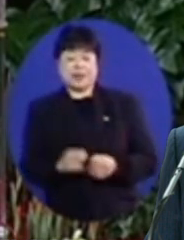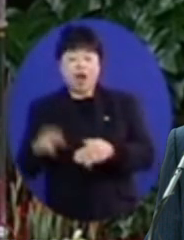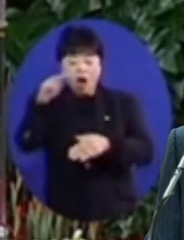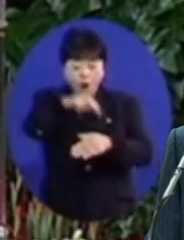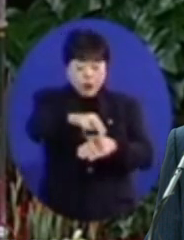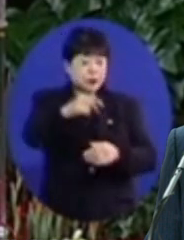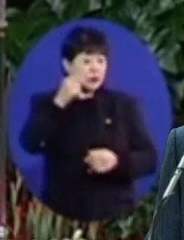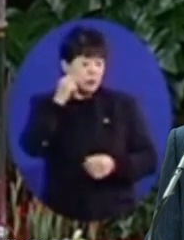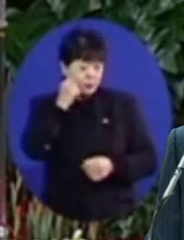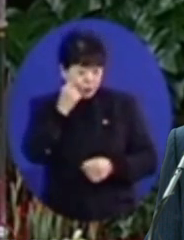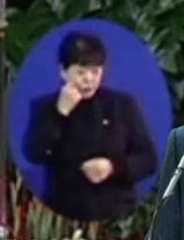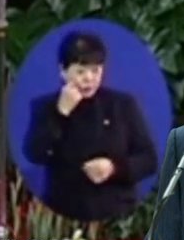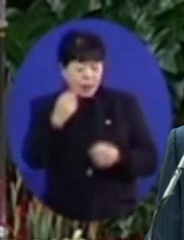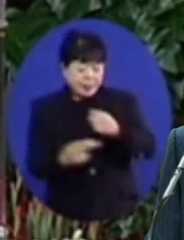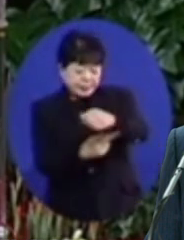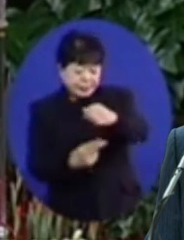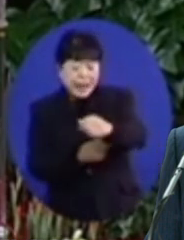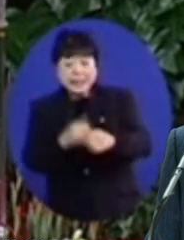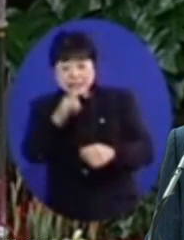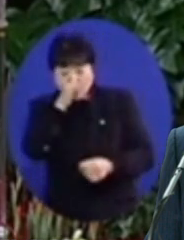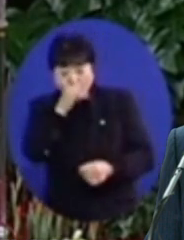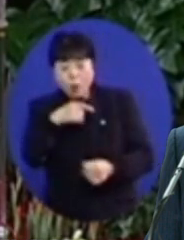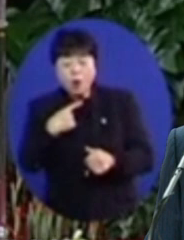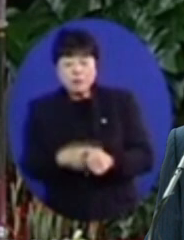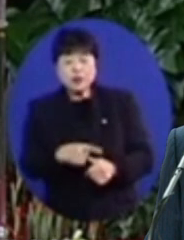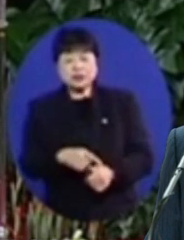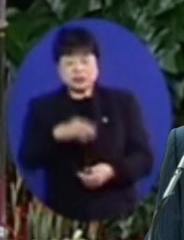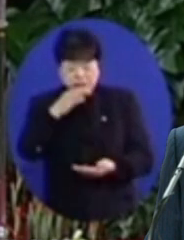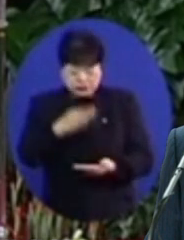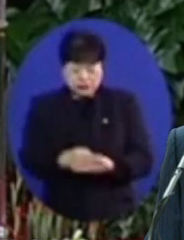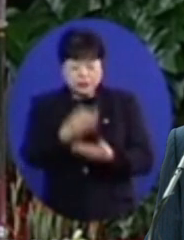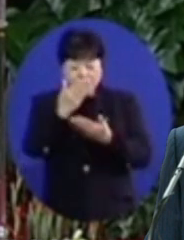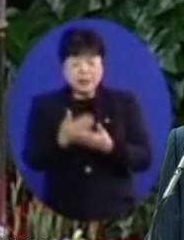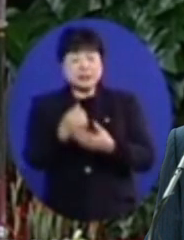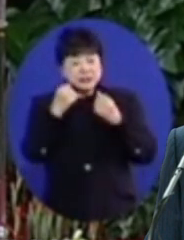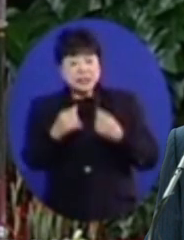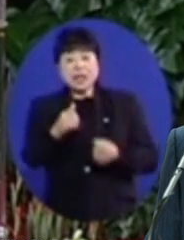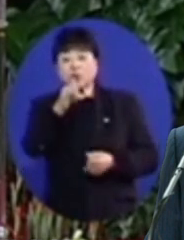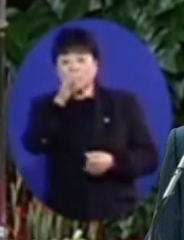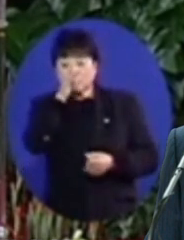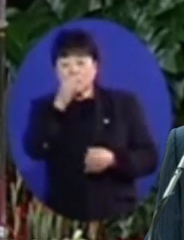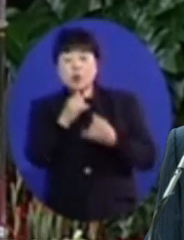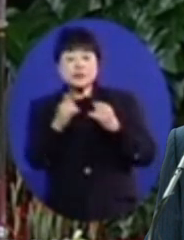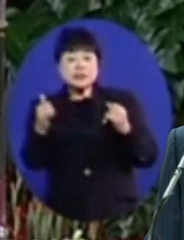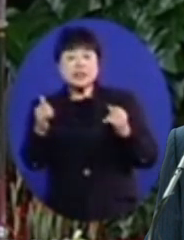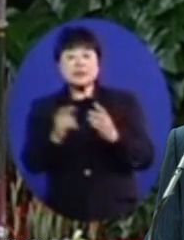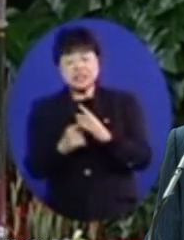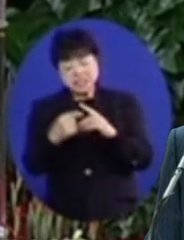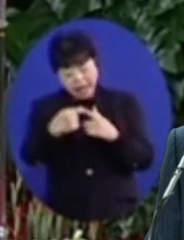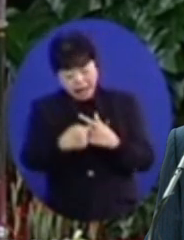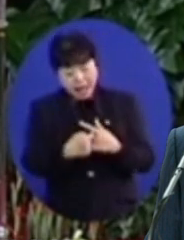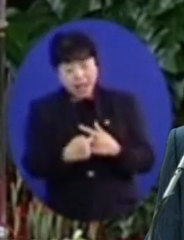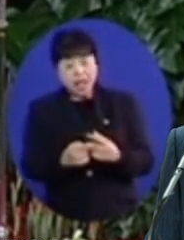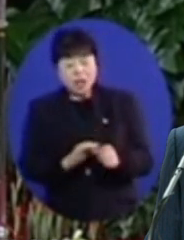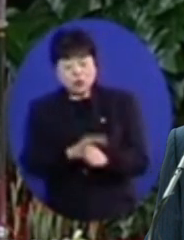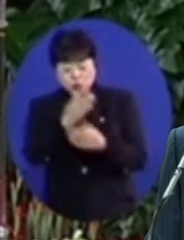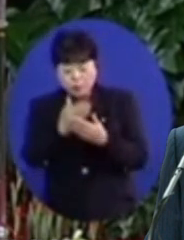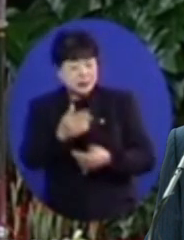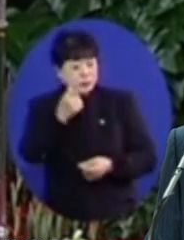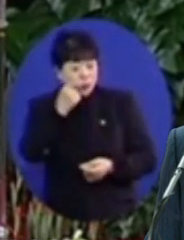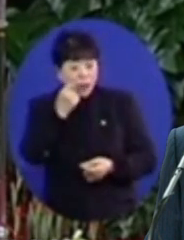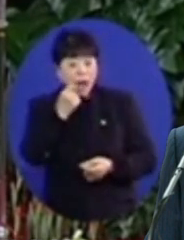없는 다리가 있고 멸시와 천대를 받는 삶을 살았습니다 사람들에게 이해와 동정을 받지